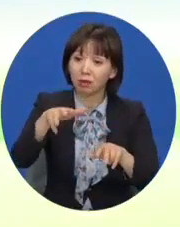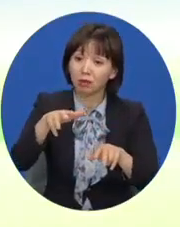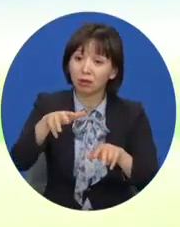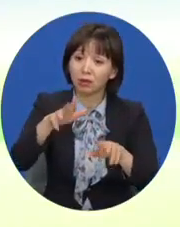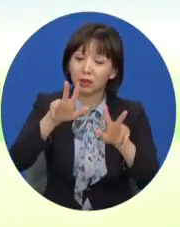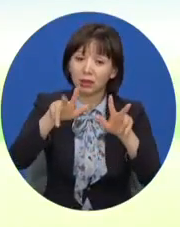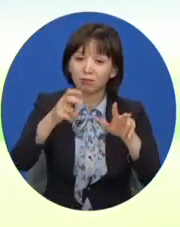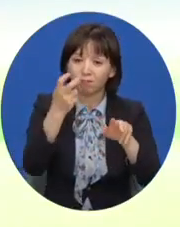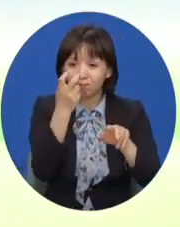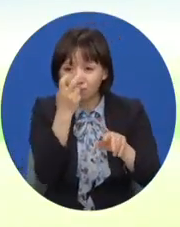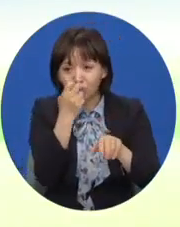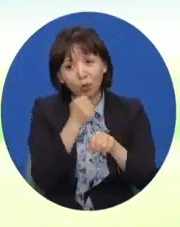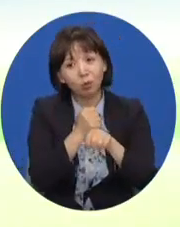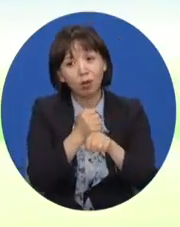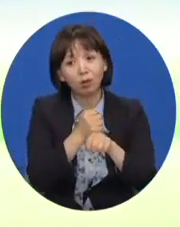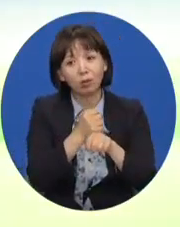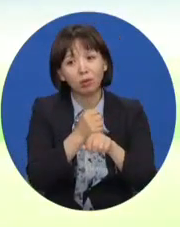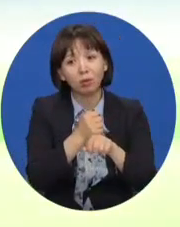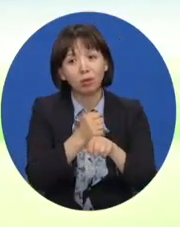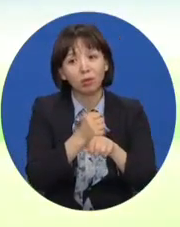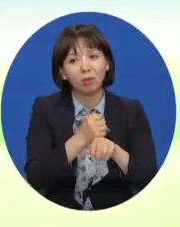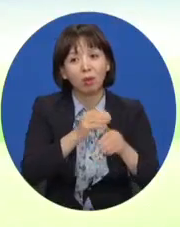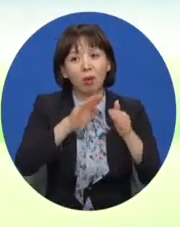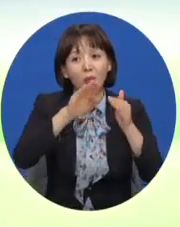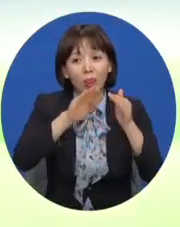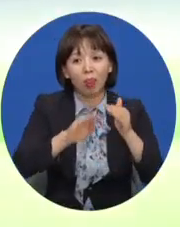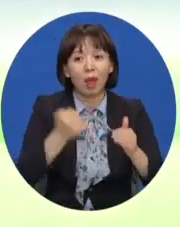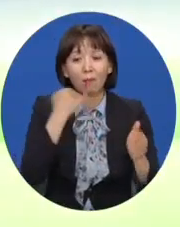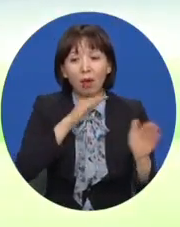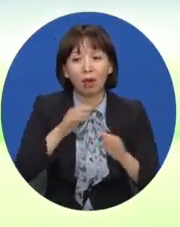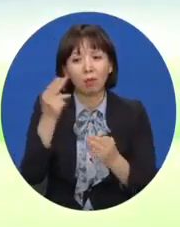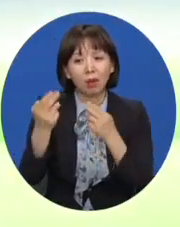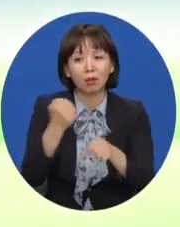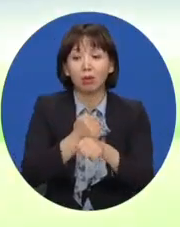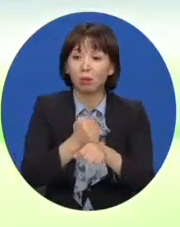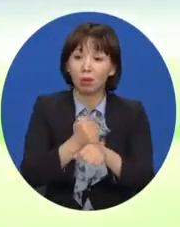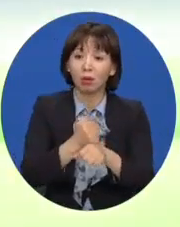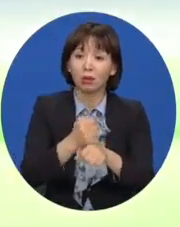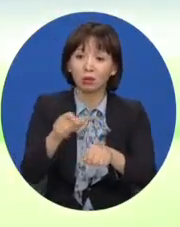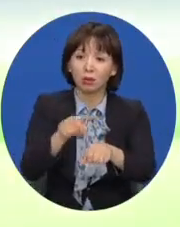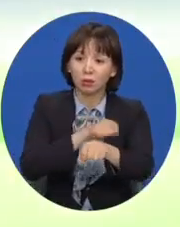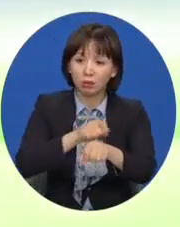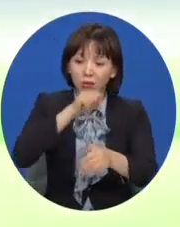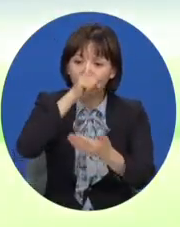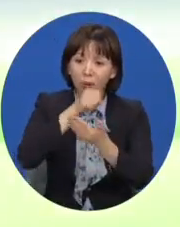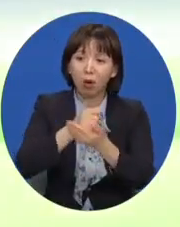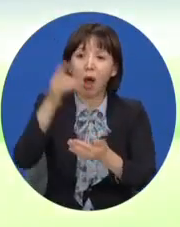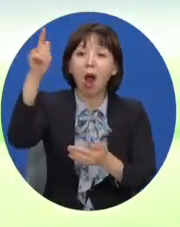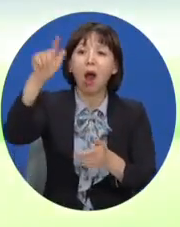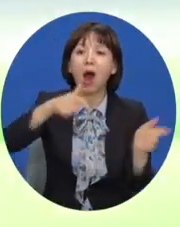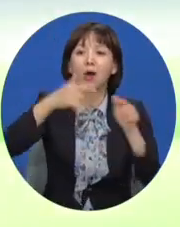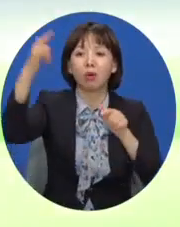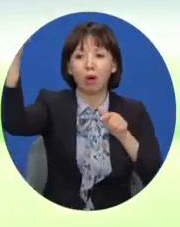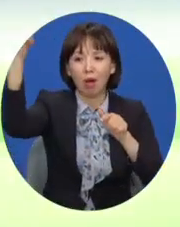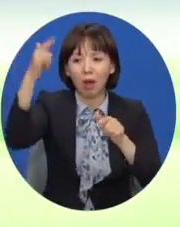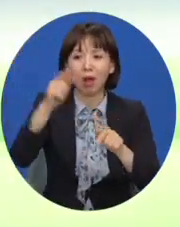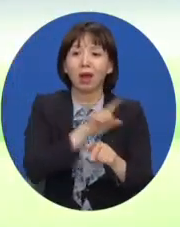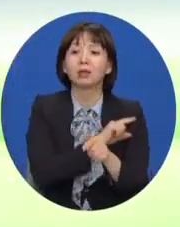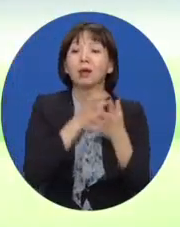보면은 남해에 비해서 특정한 조건이 있다면은 제천은 일조량이 가장 많습니다. 그래서 우선